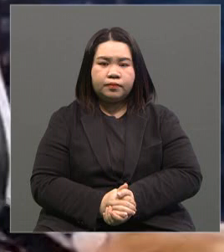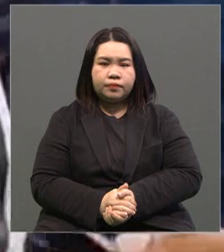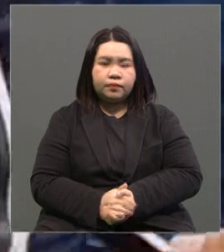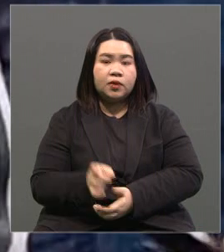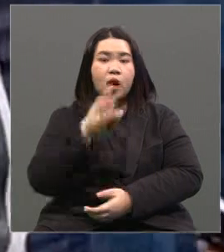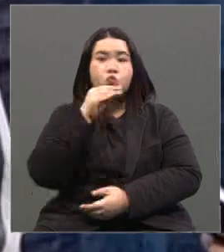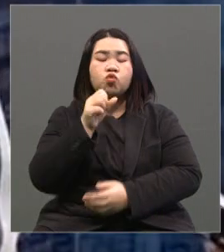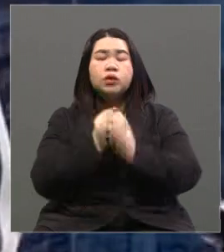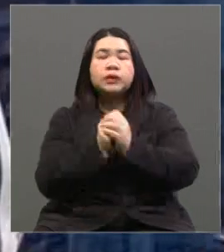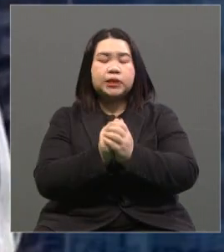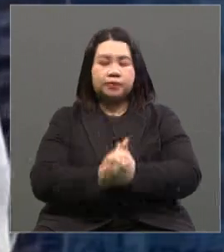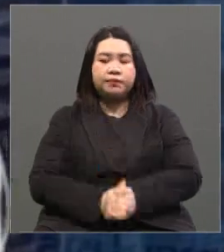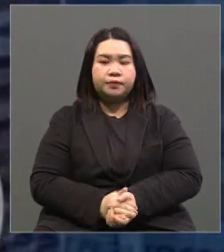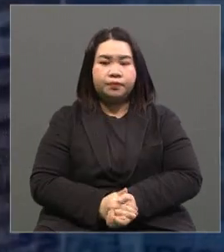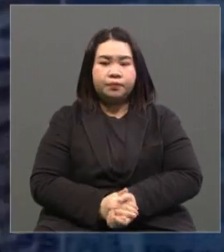นะ